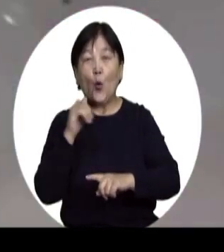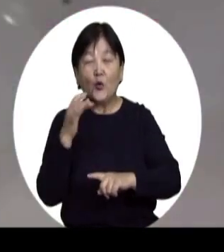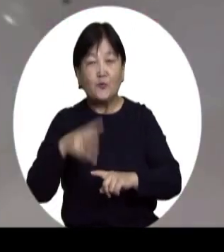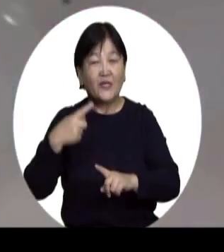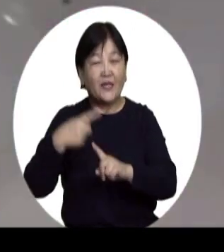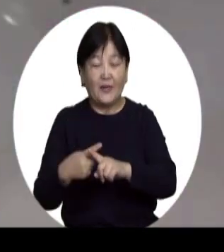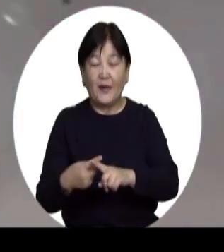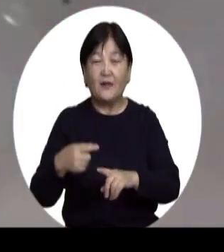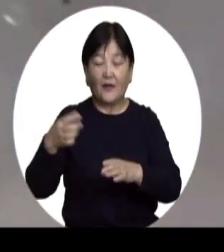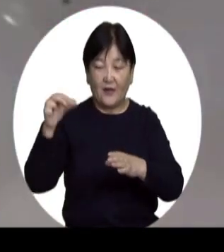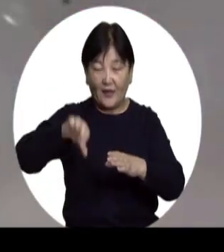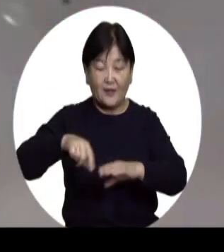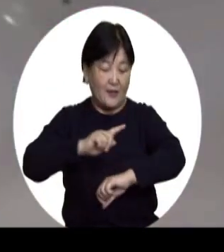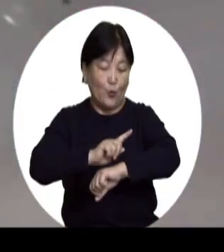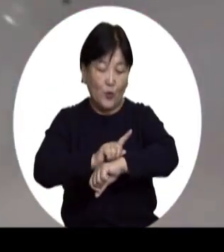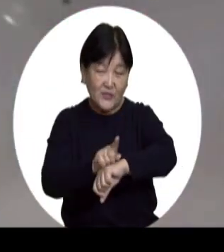нэмэх замаар